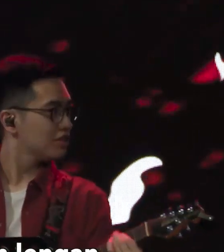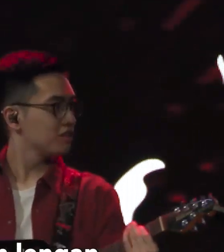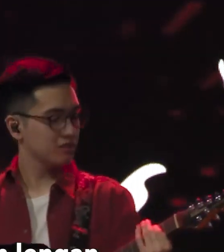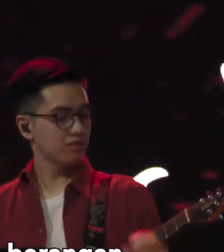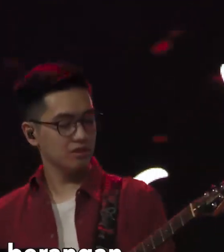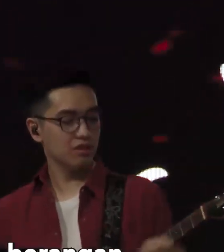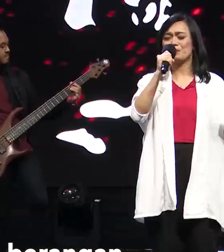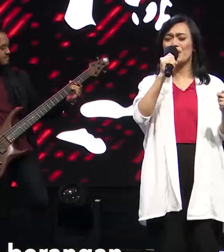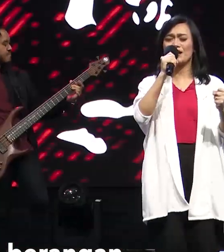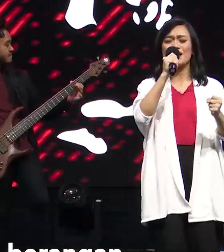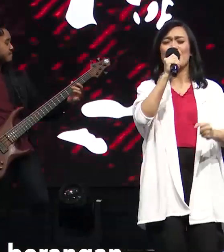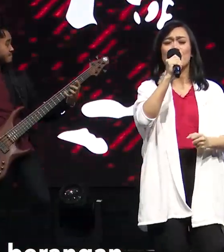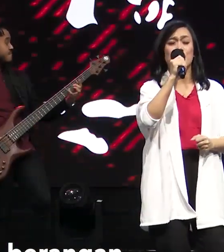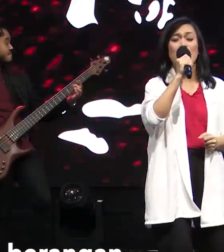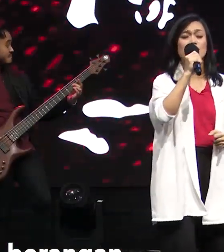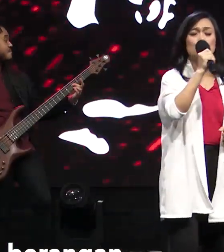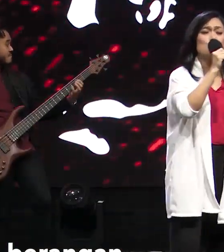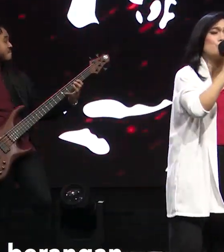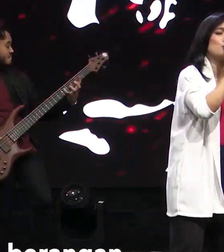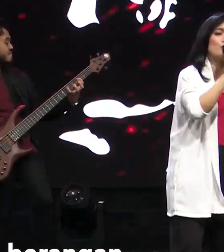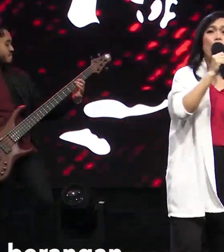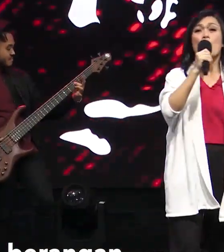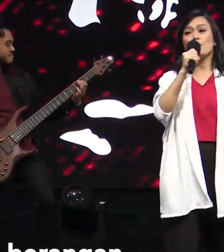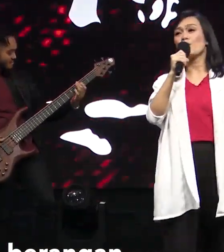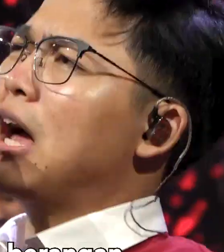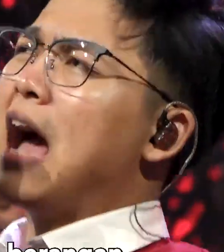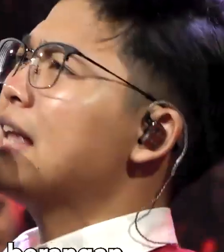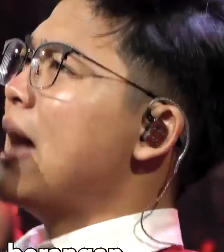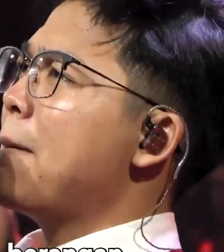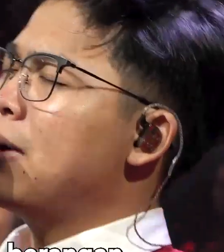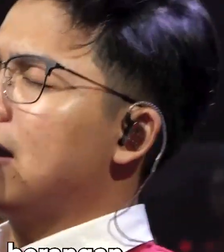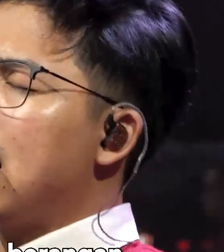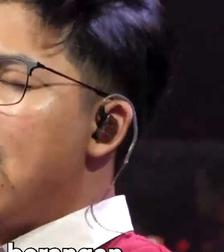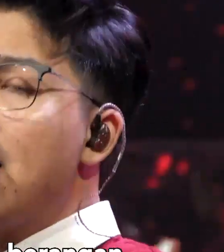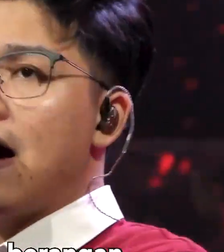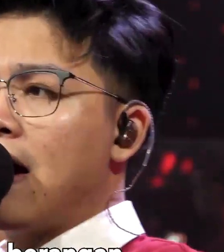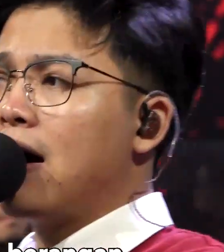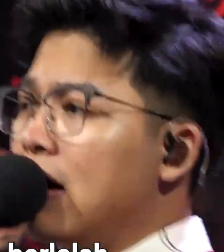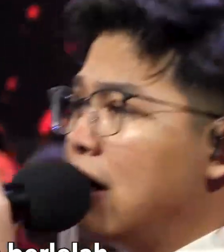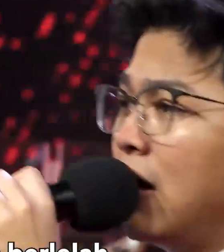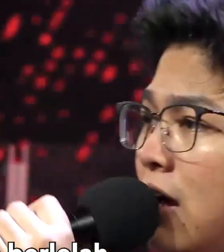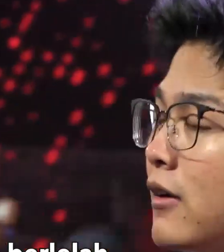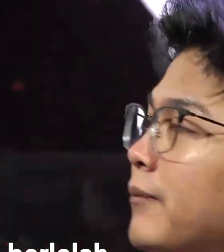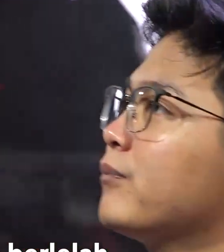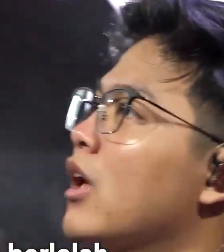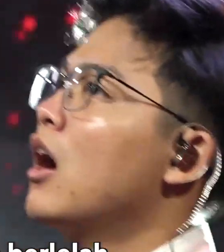sing-singkan lengan, bergerak maju, bukan hanya berangan.